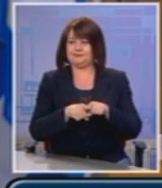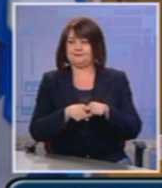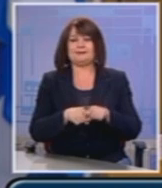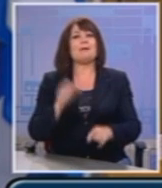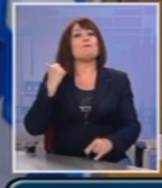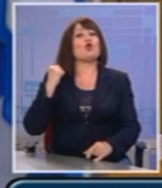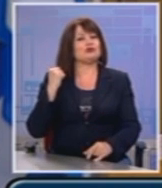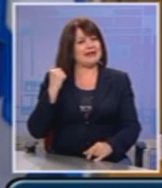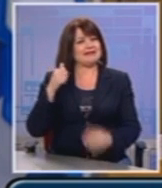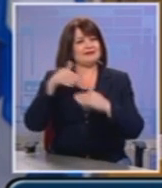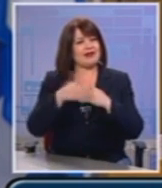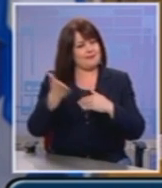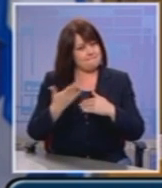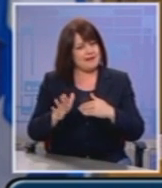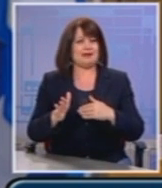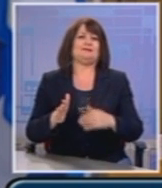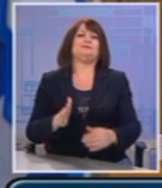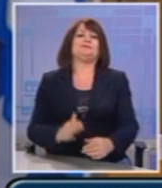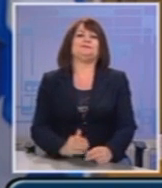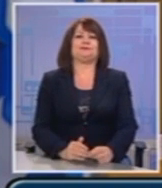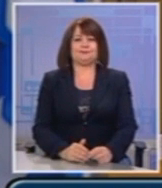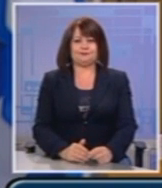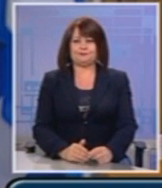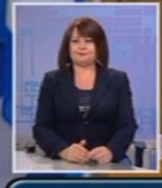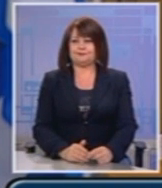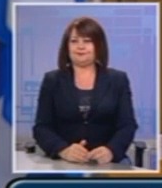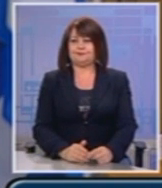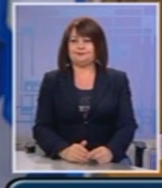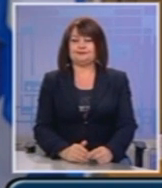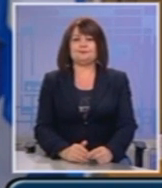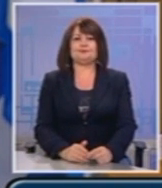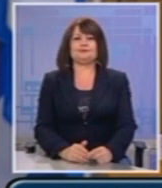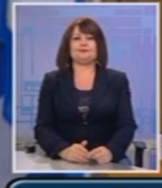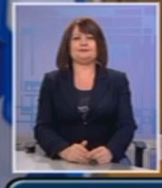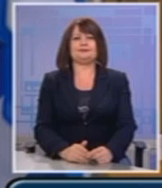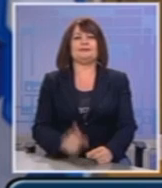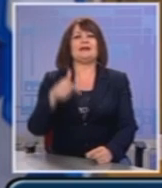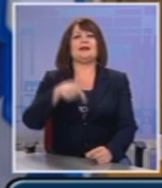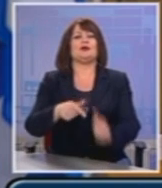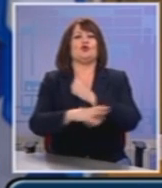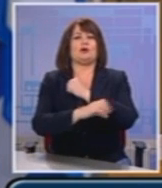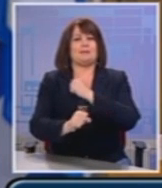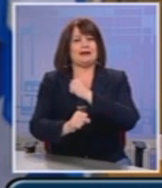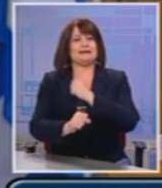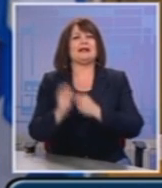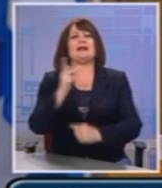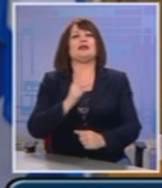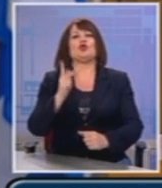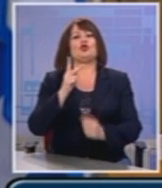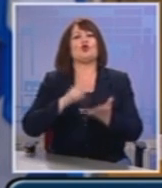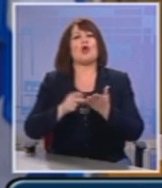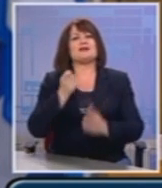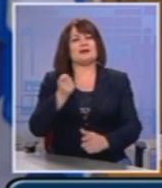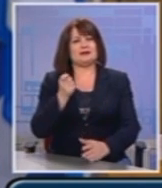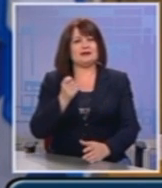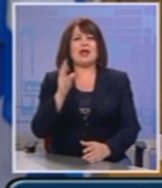προχθές το βράδυ ε και στον γενικό γραμματέα κοινωνικών ασφαλίσεων